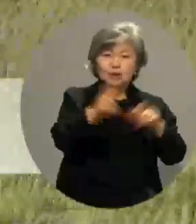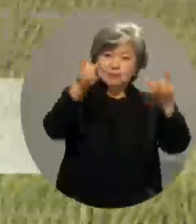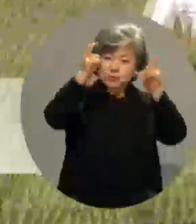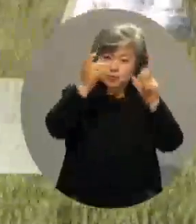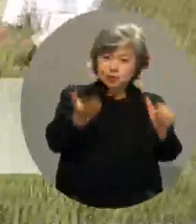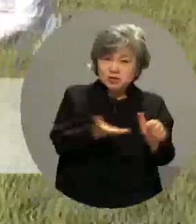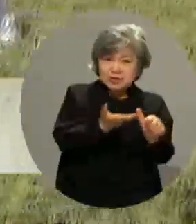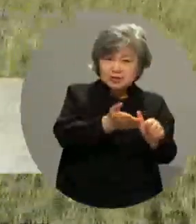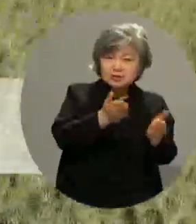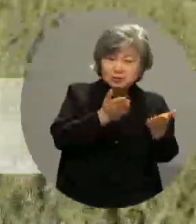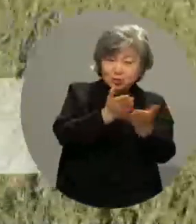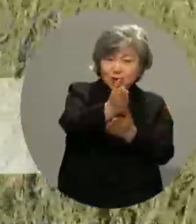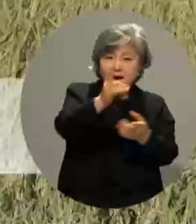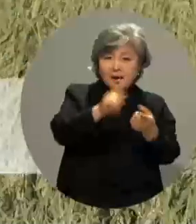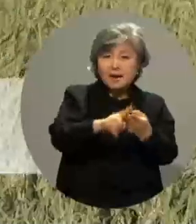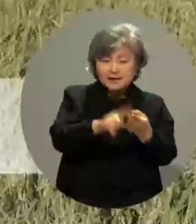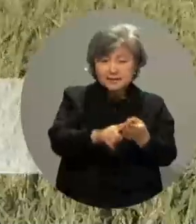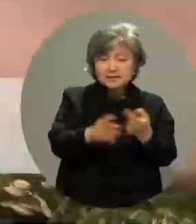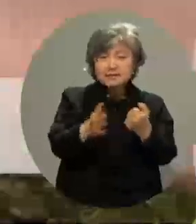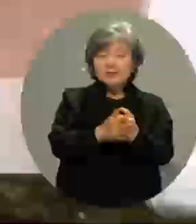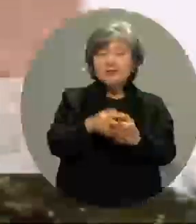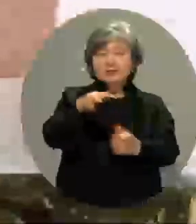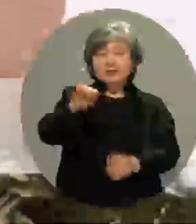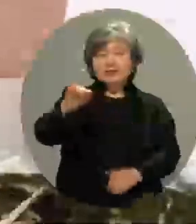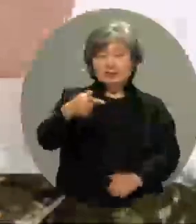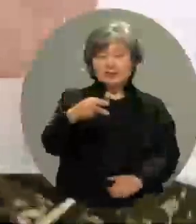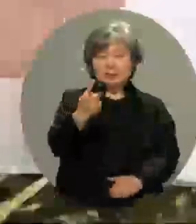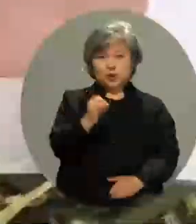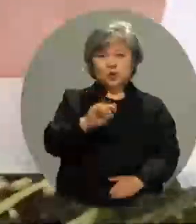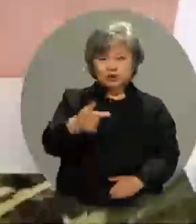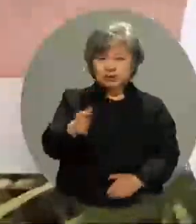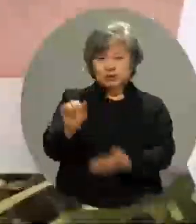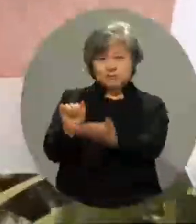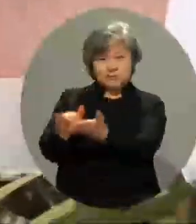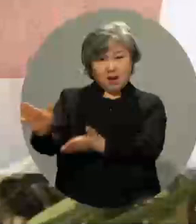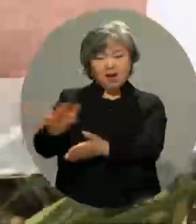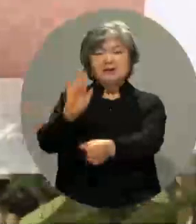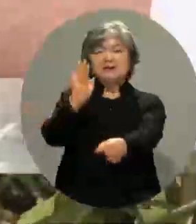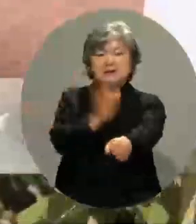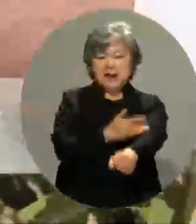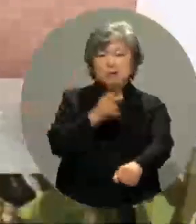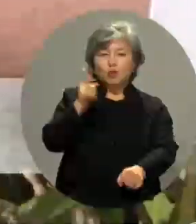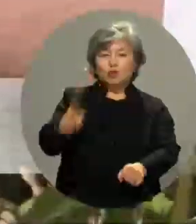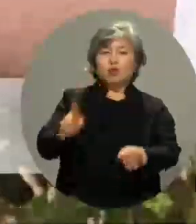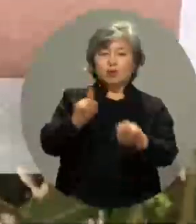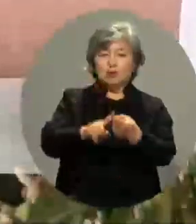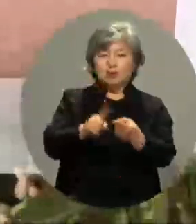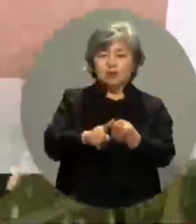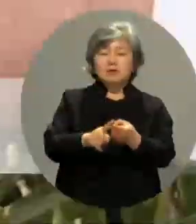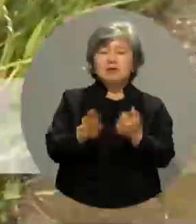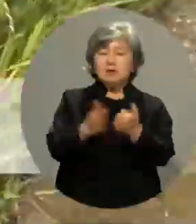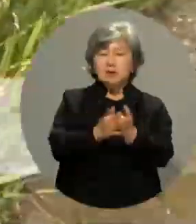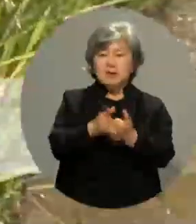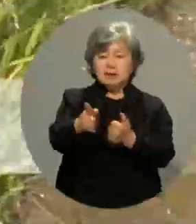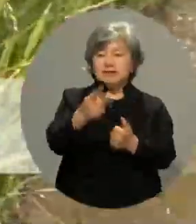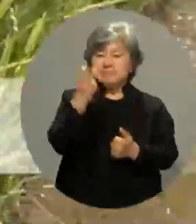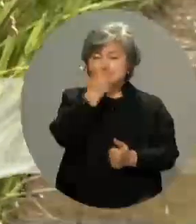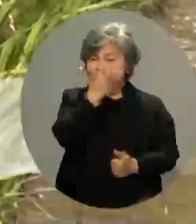쌀 적정 생산 대책으로 내놓은 신동진 벼 퇴출 계획이 잘못된 통계를 기반으로 수립된 점을